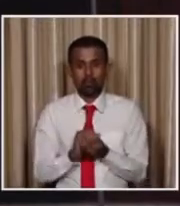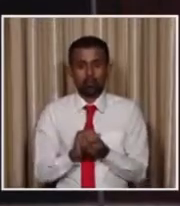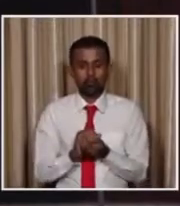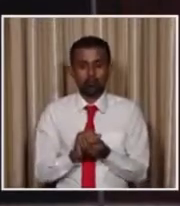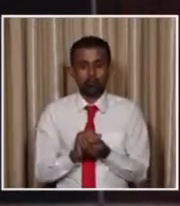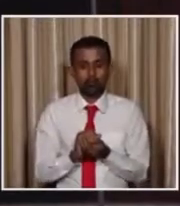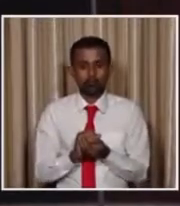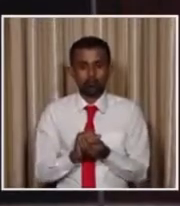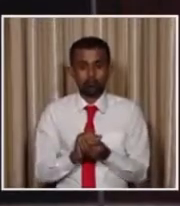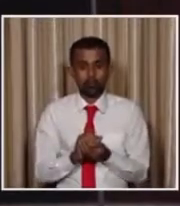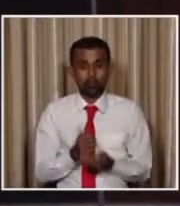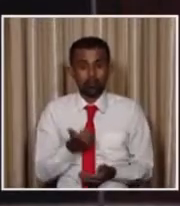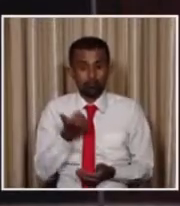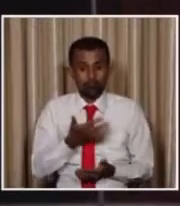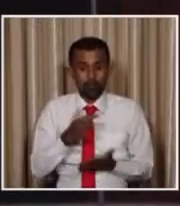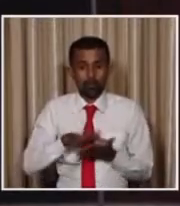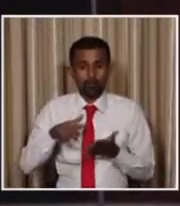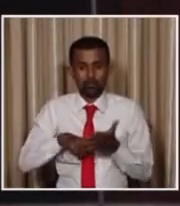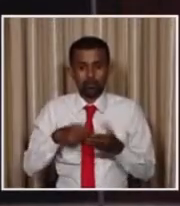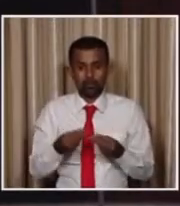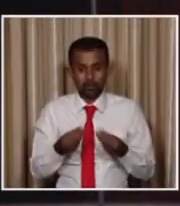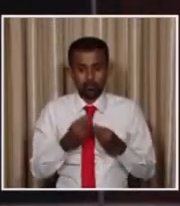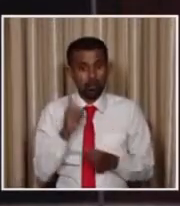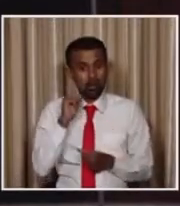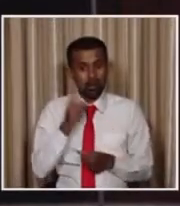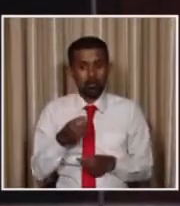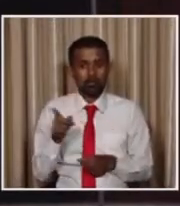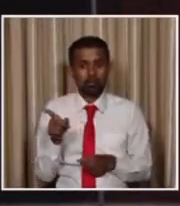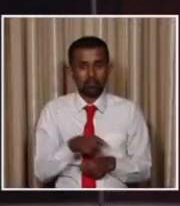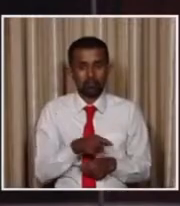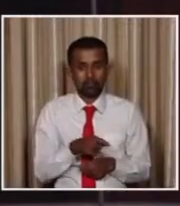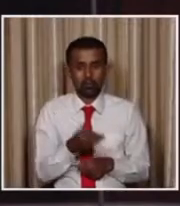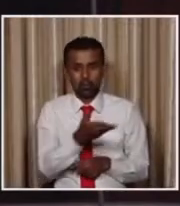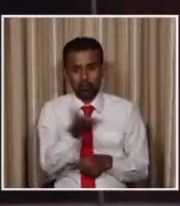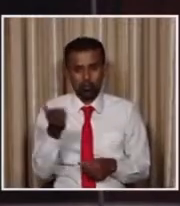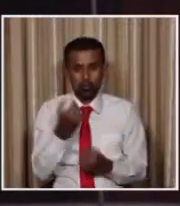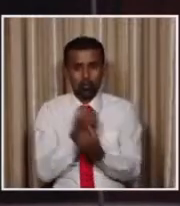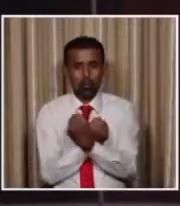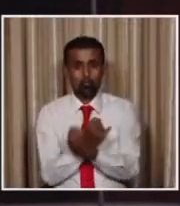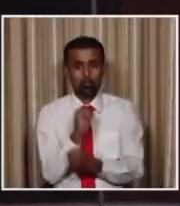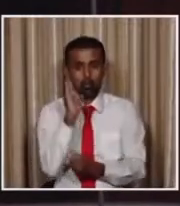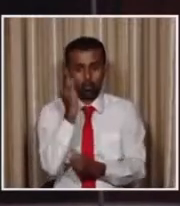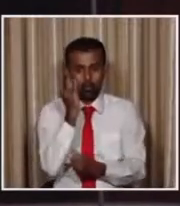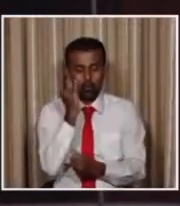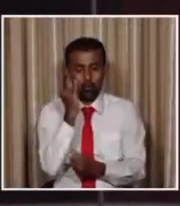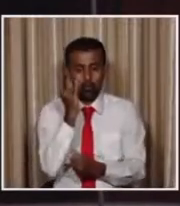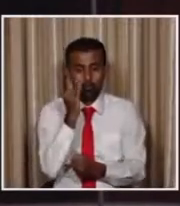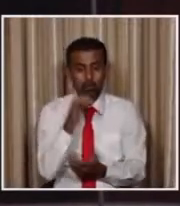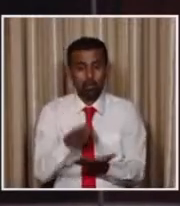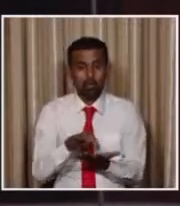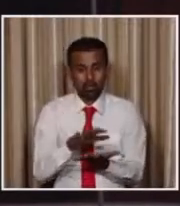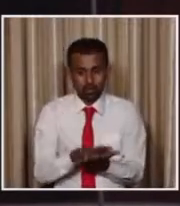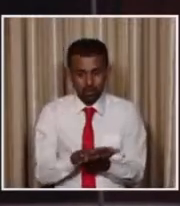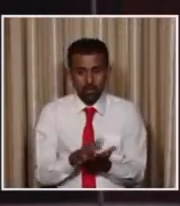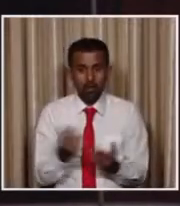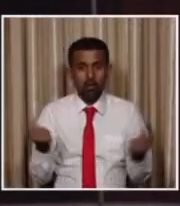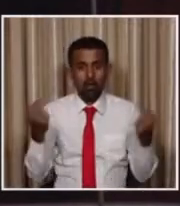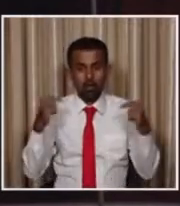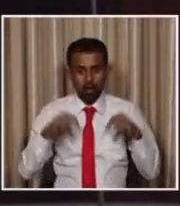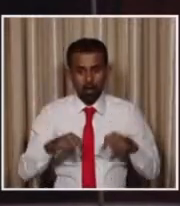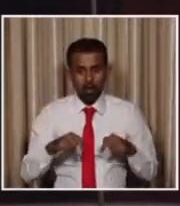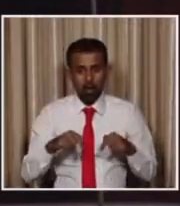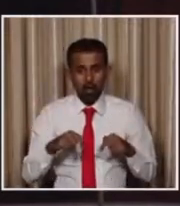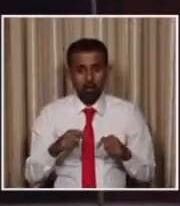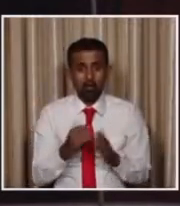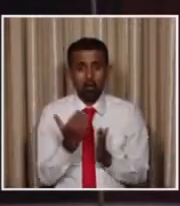සභාපතිතුමනි තීරක ඡන්දේ ලැබෙන්න ඕන නේද අර ඔබ දන්නවා පොලිස්පති තීරණය කරන්න ආපු ඒ